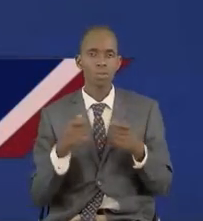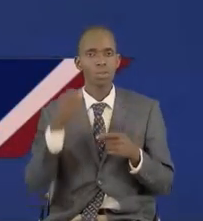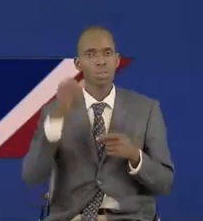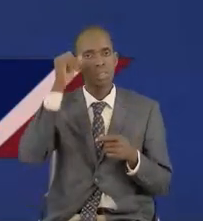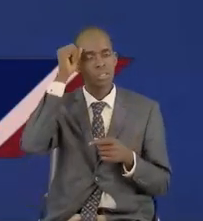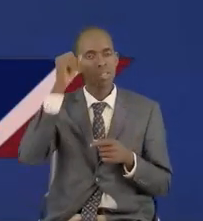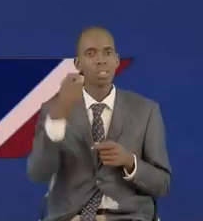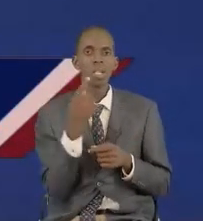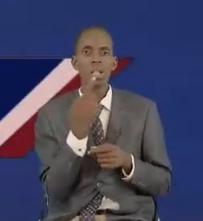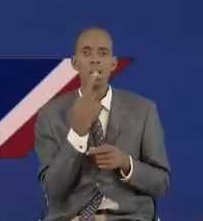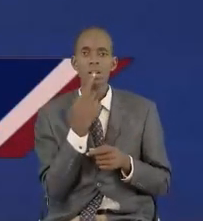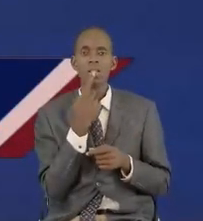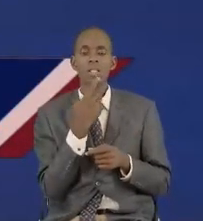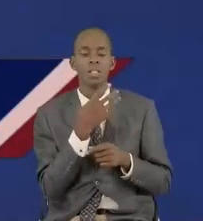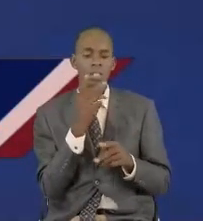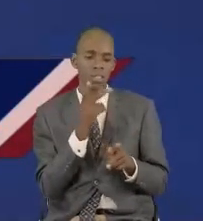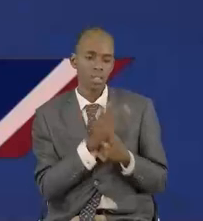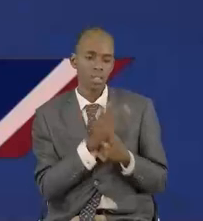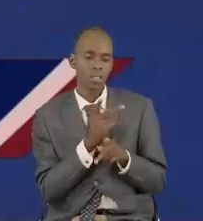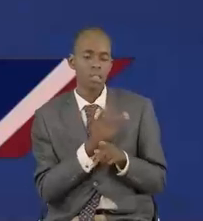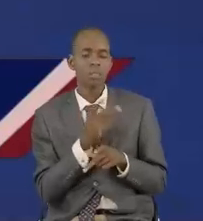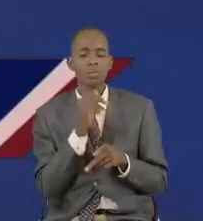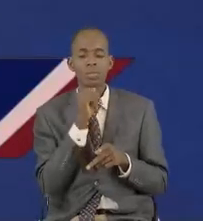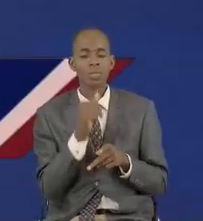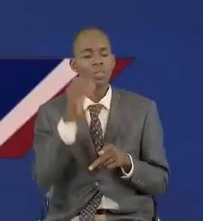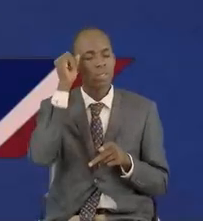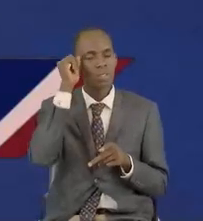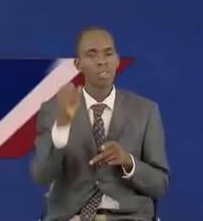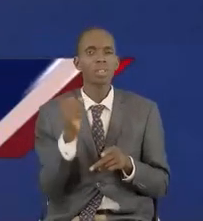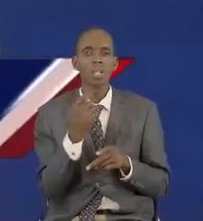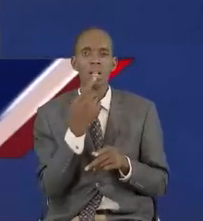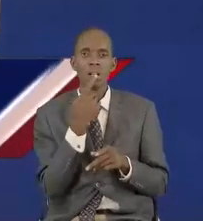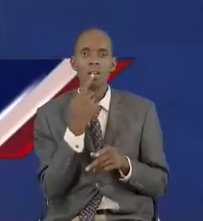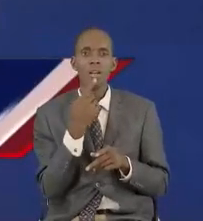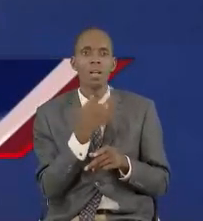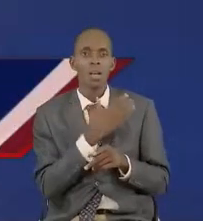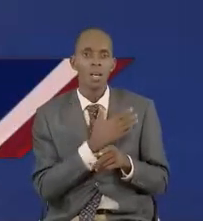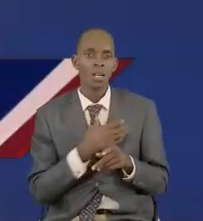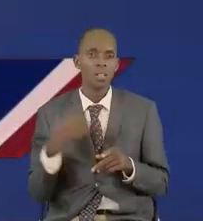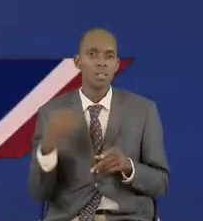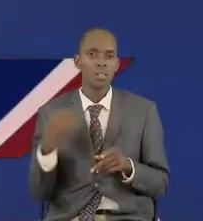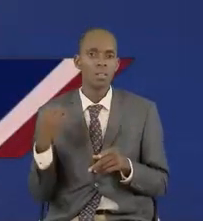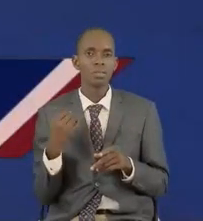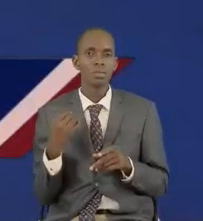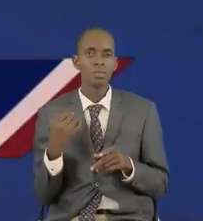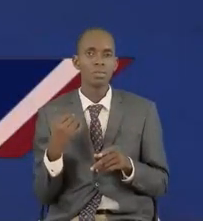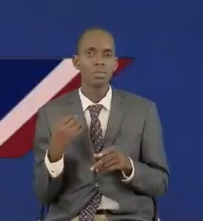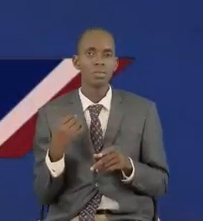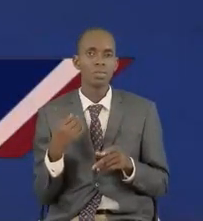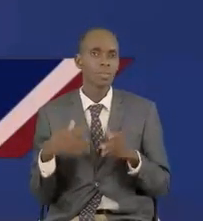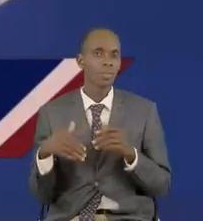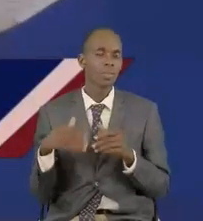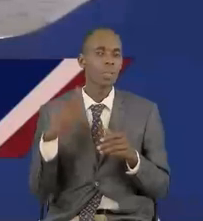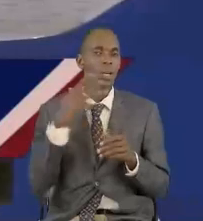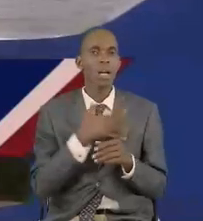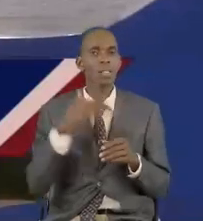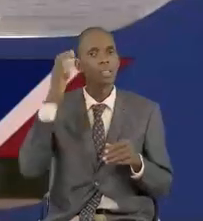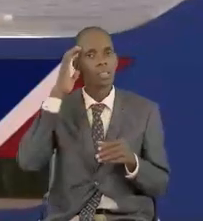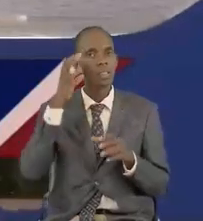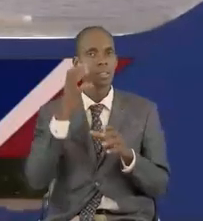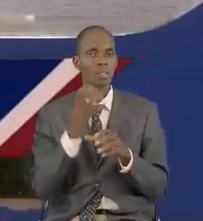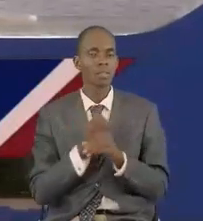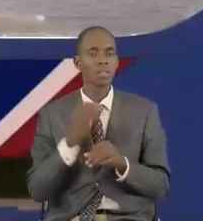qui ne doute pas ça langue s'en tenir ça langue en bride mais un trompant son